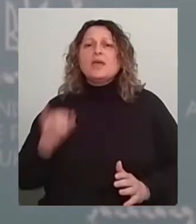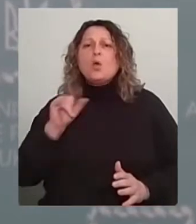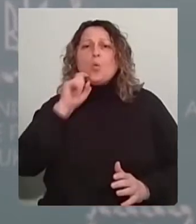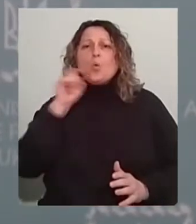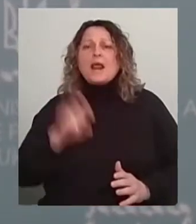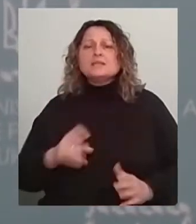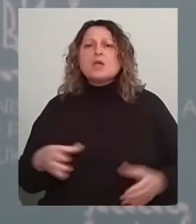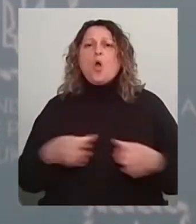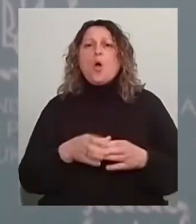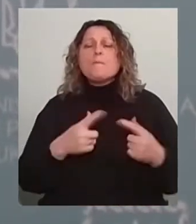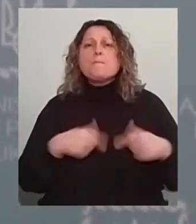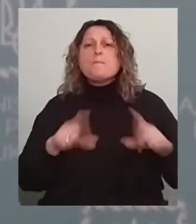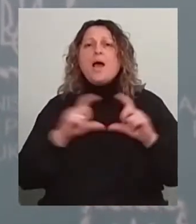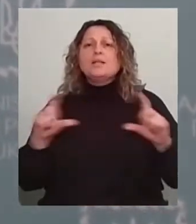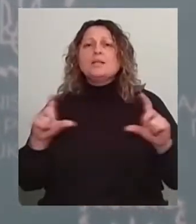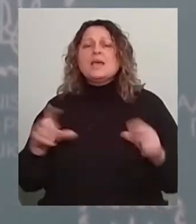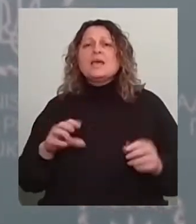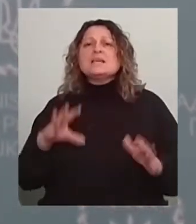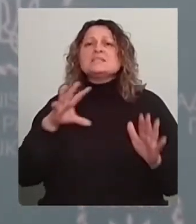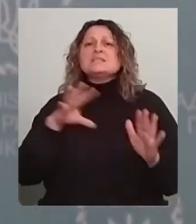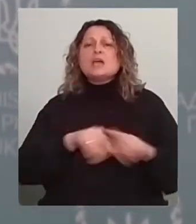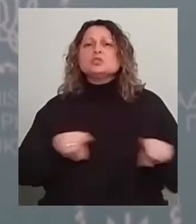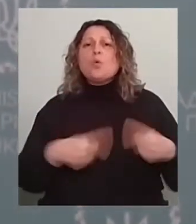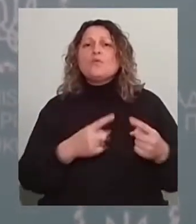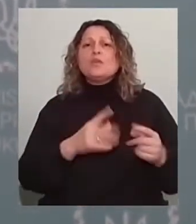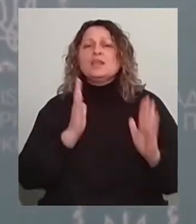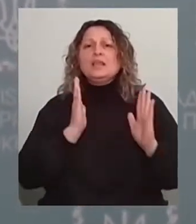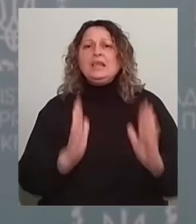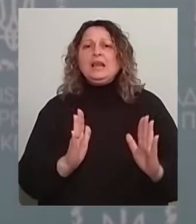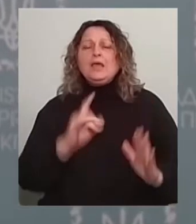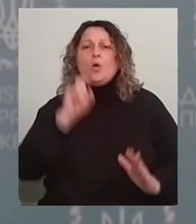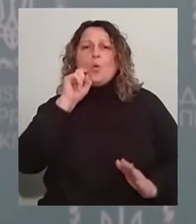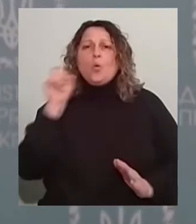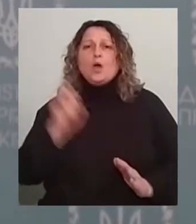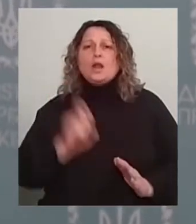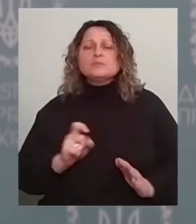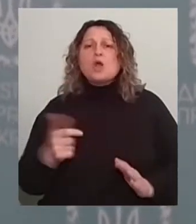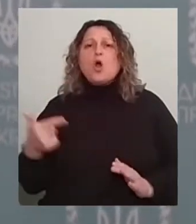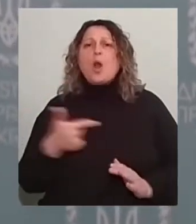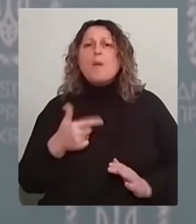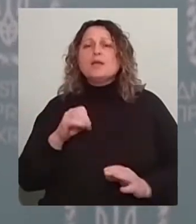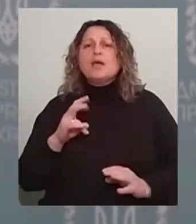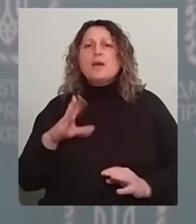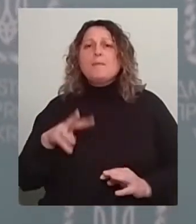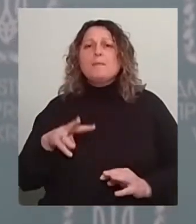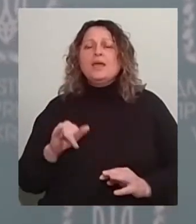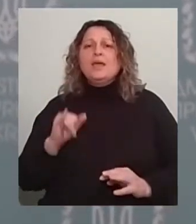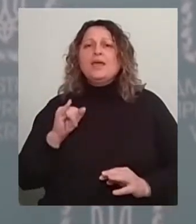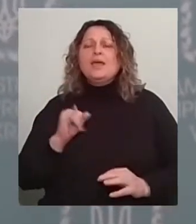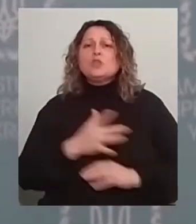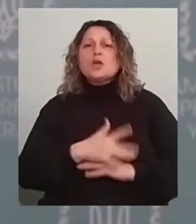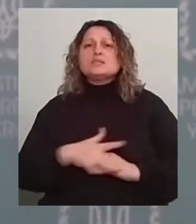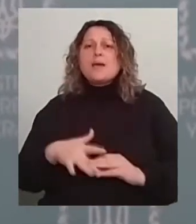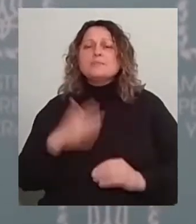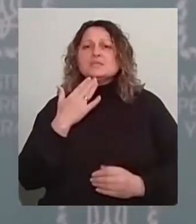компанії, засновані виключно українськими громадянами. Іноземці та компанії,